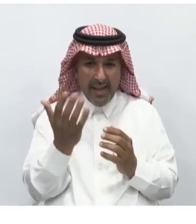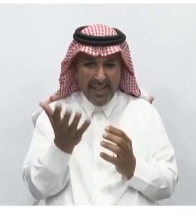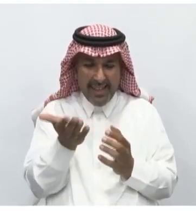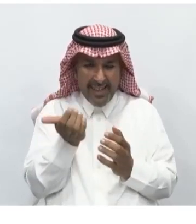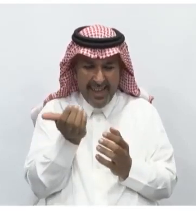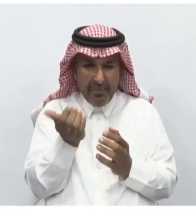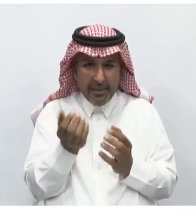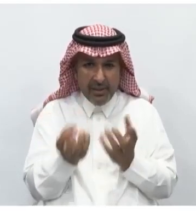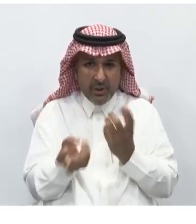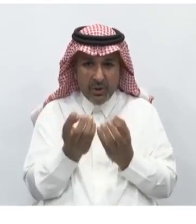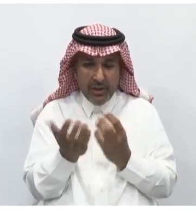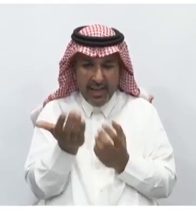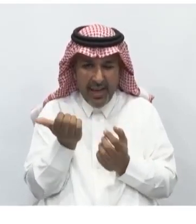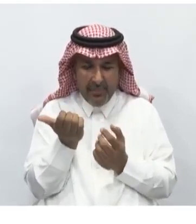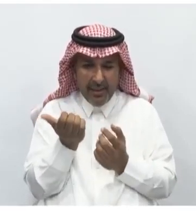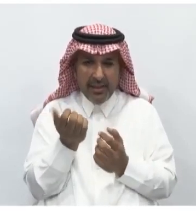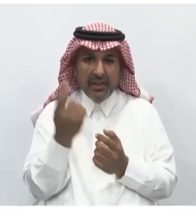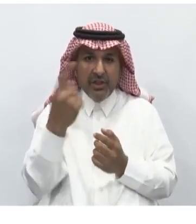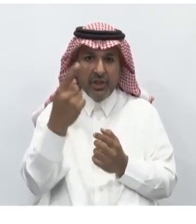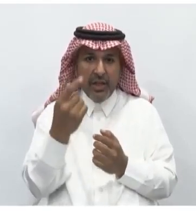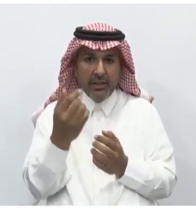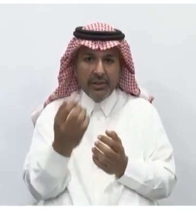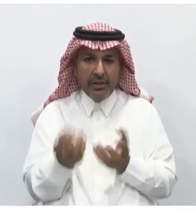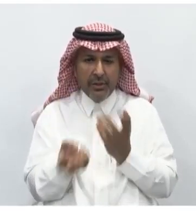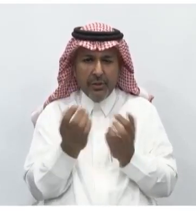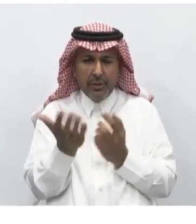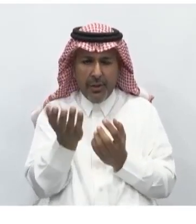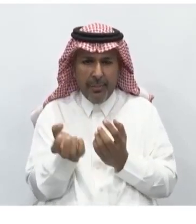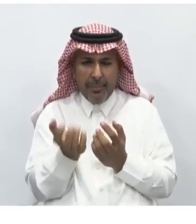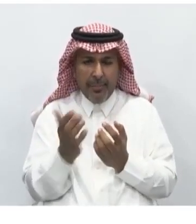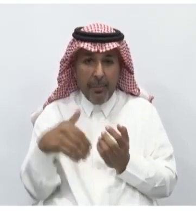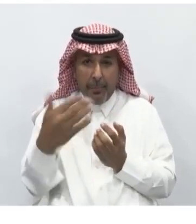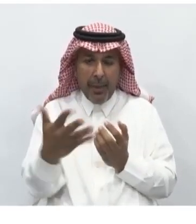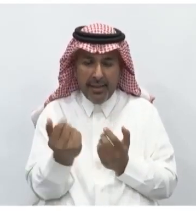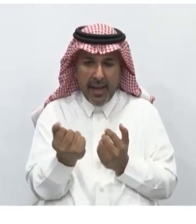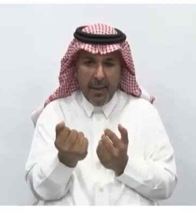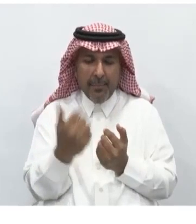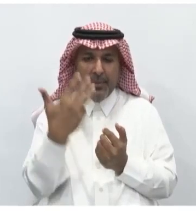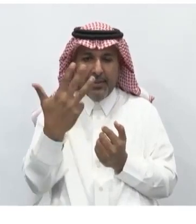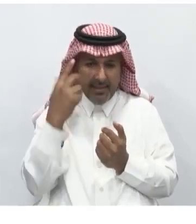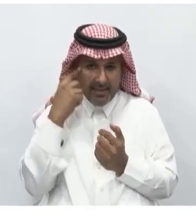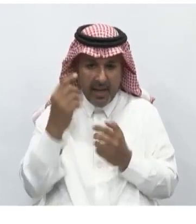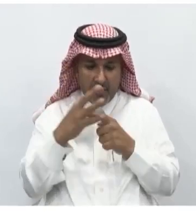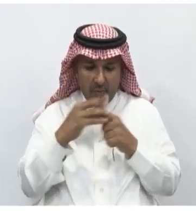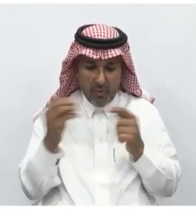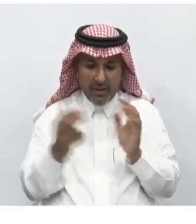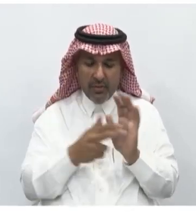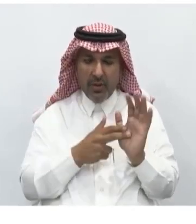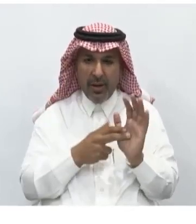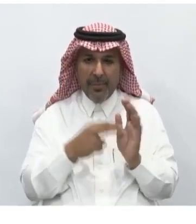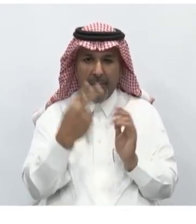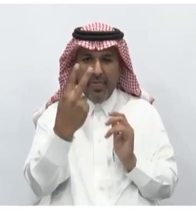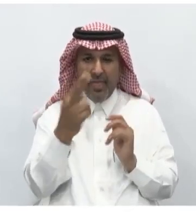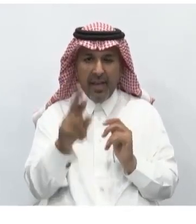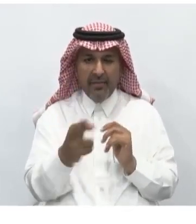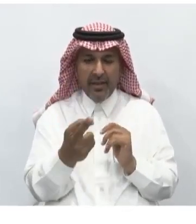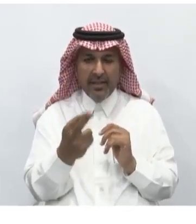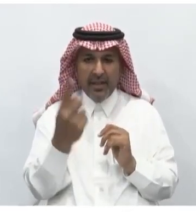الكوبلت سأقوم بالطرح سيعطيني الناتج 2.5 غرام من الماء.